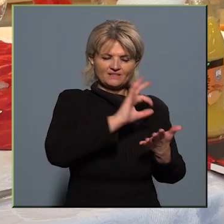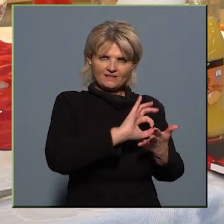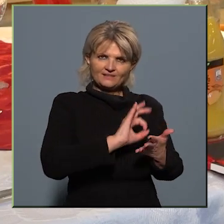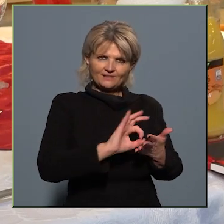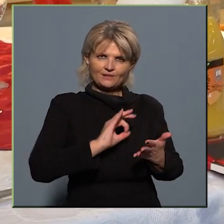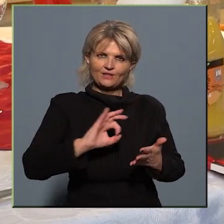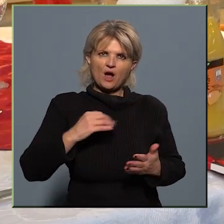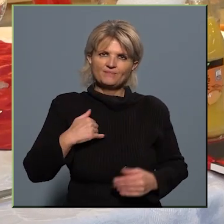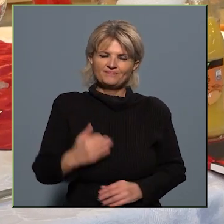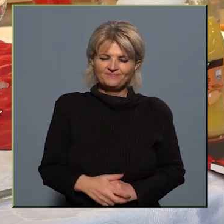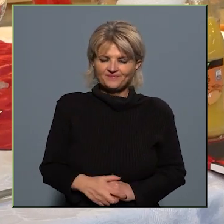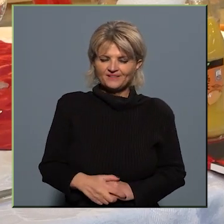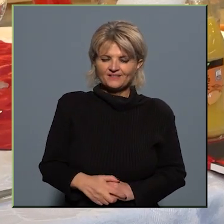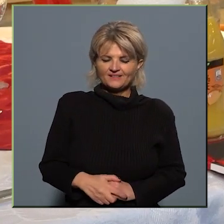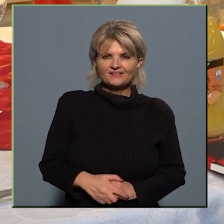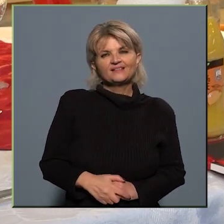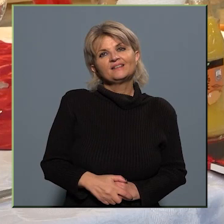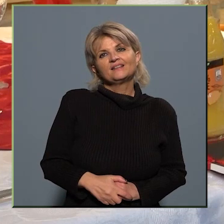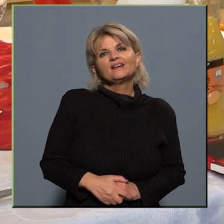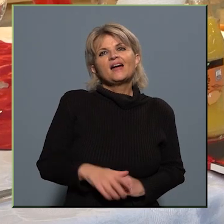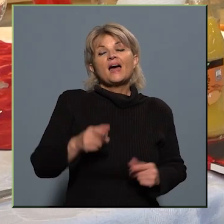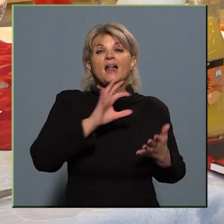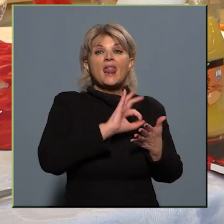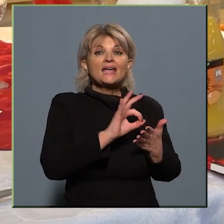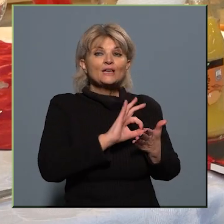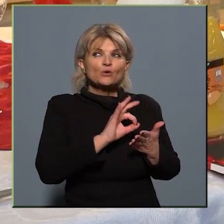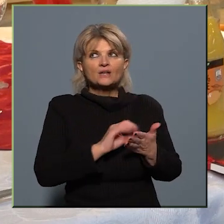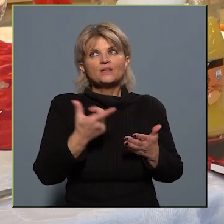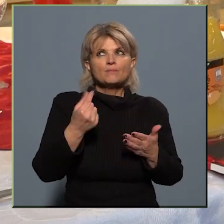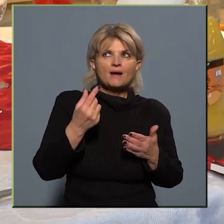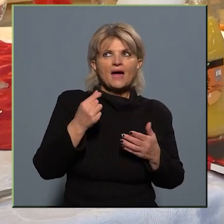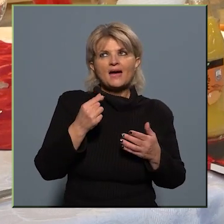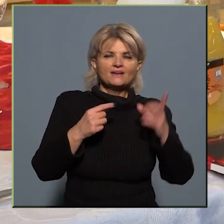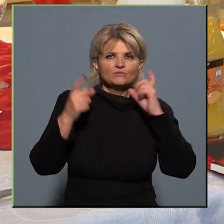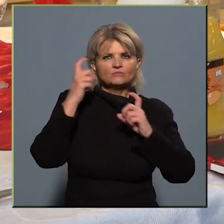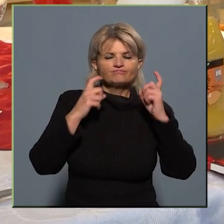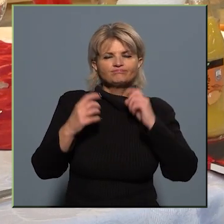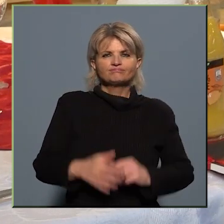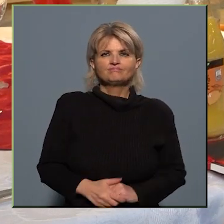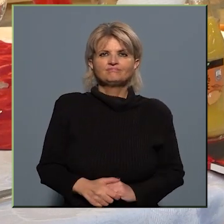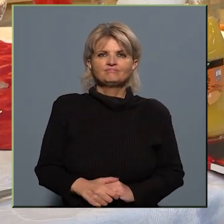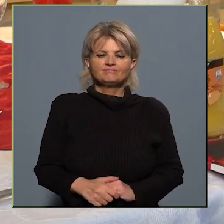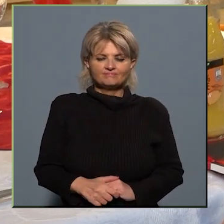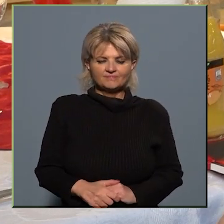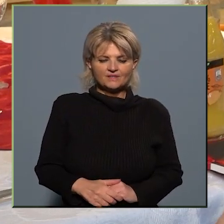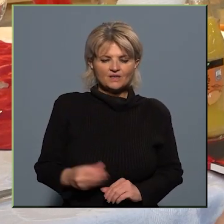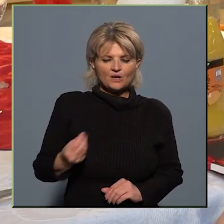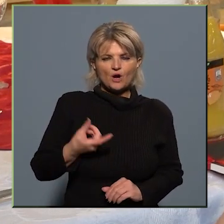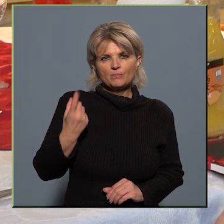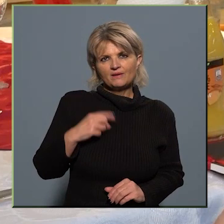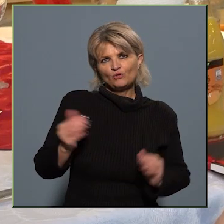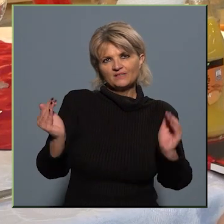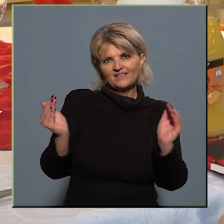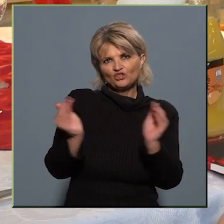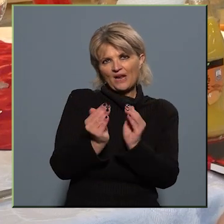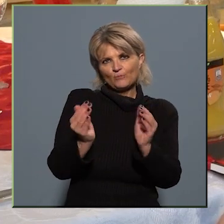dolgokat. Ott lejegyzeteltem, írogattam pár dolgot, ami volt egy kisebb